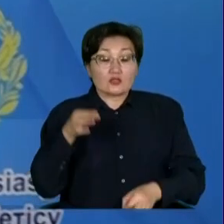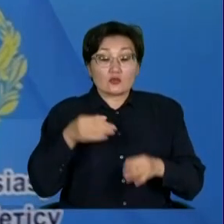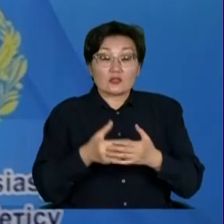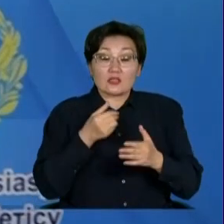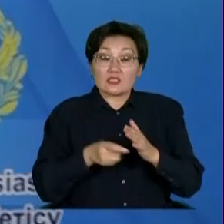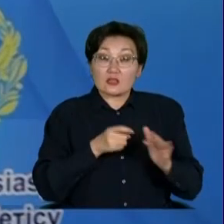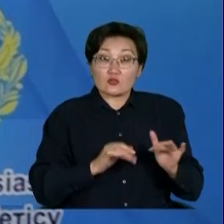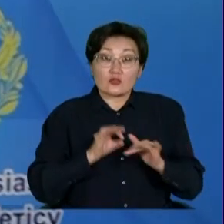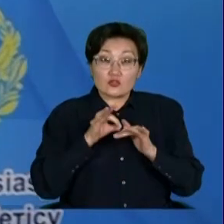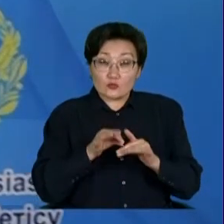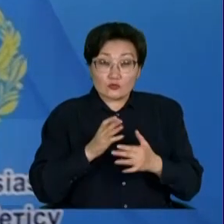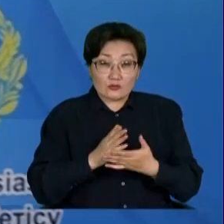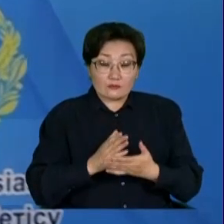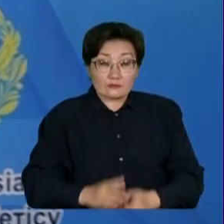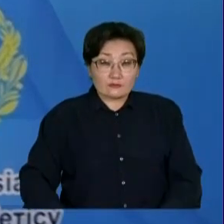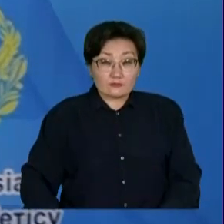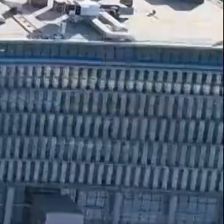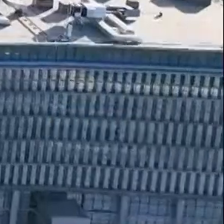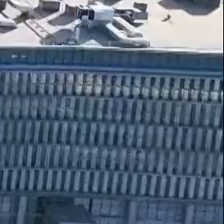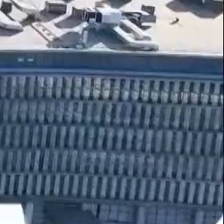тергеу әрекеттері жүргізілуде.